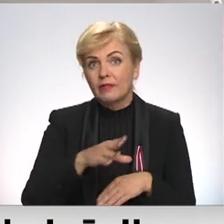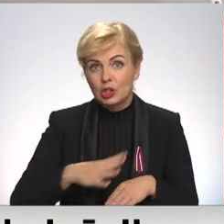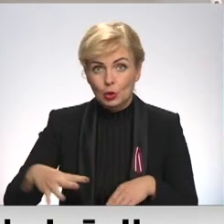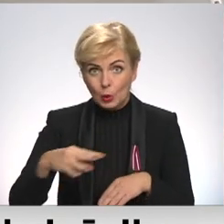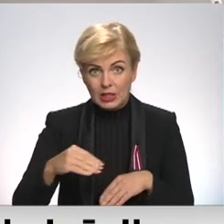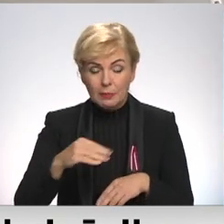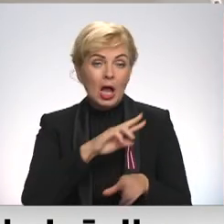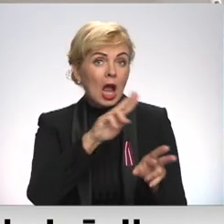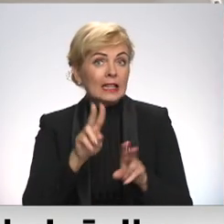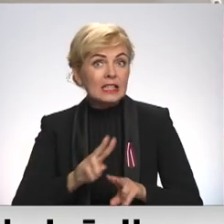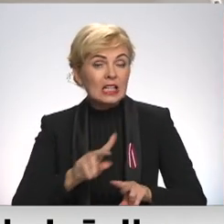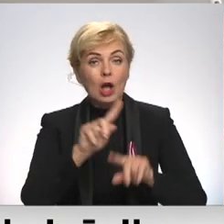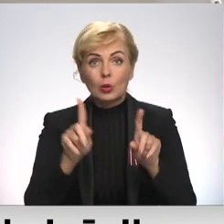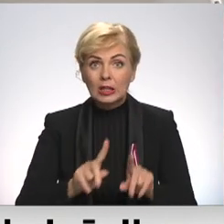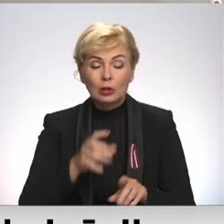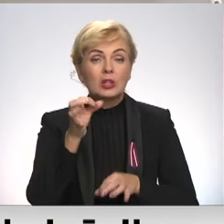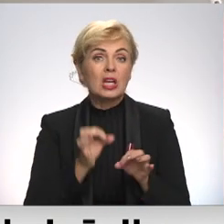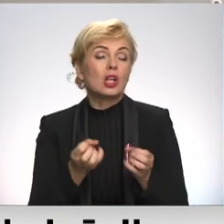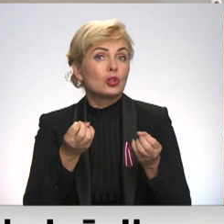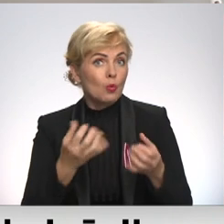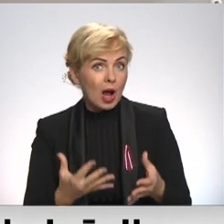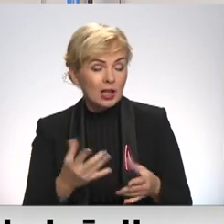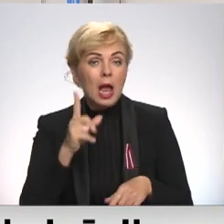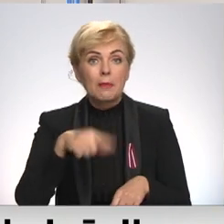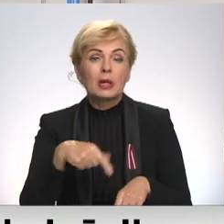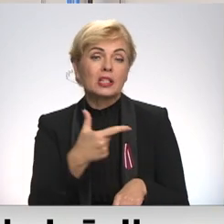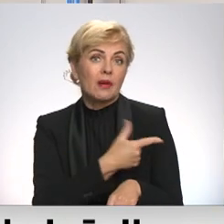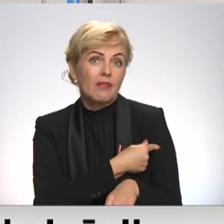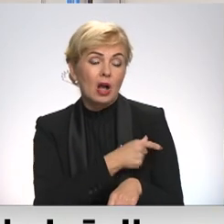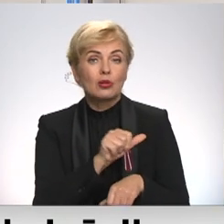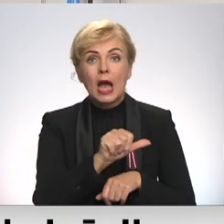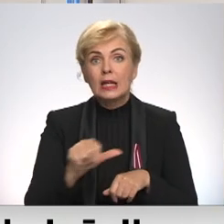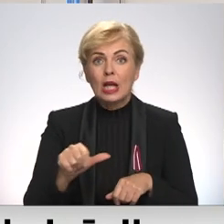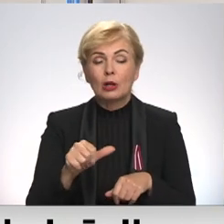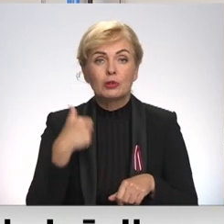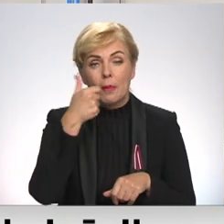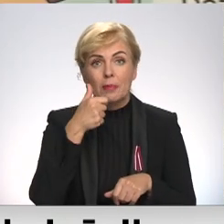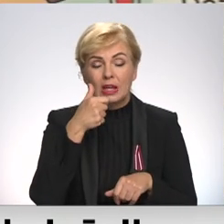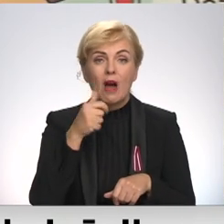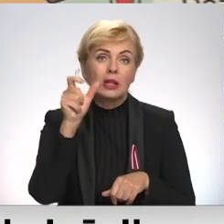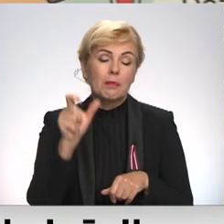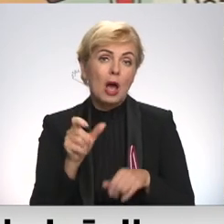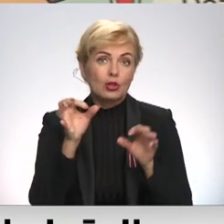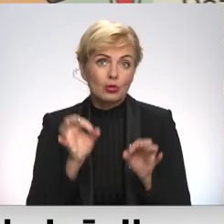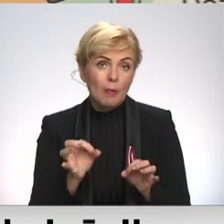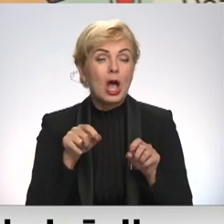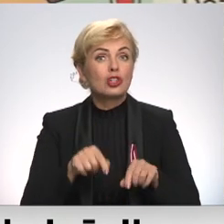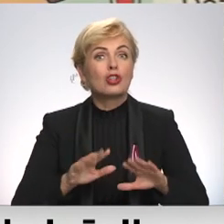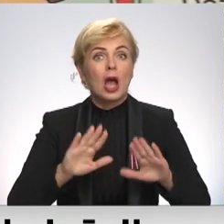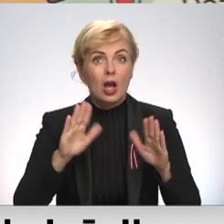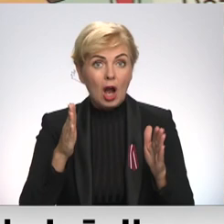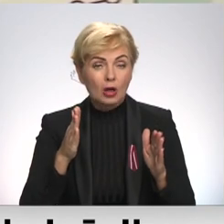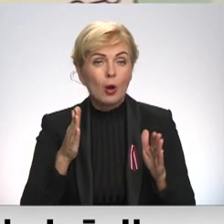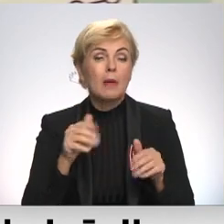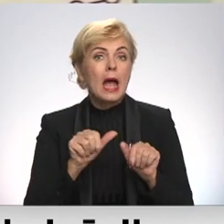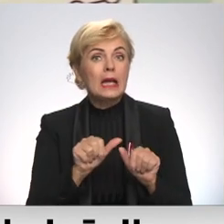ģimeni. Izskatot lietu, tiesa secināja, ka prasība vakcinēties ierobežo privātpersonu tiesības, taču šajā gadījumā ierobežojumi ir